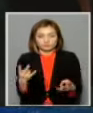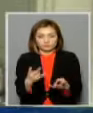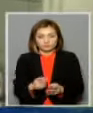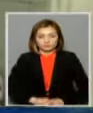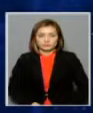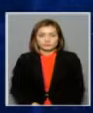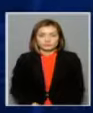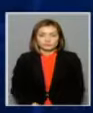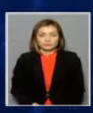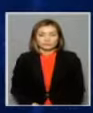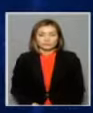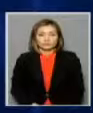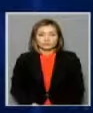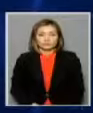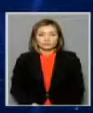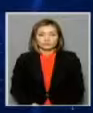ближнему.